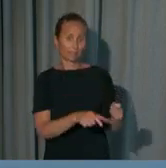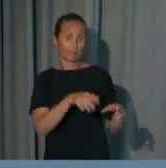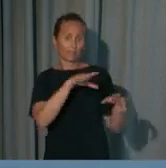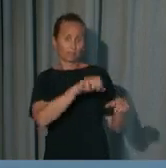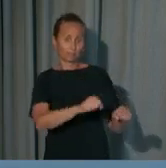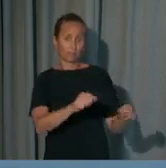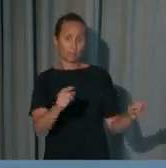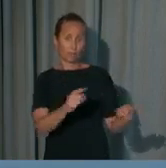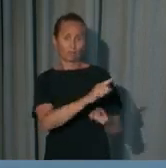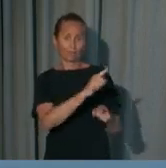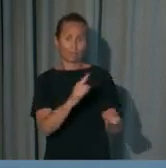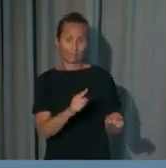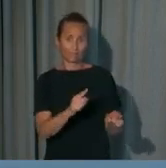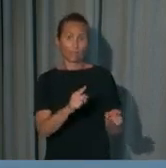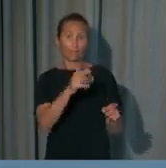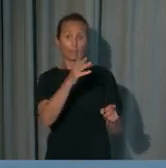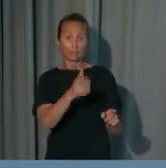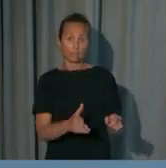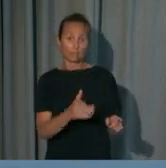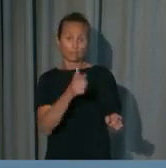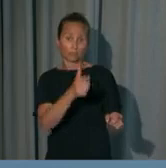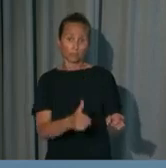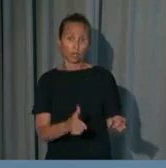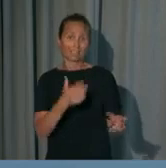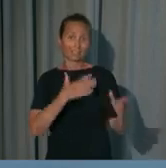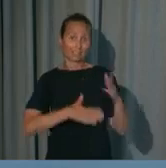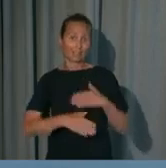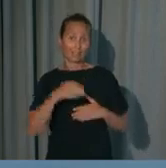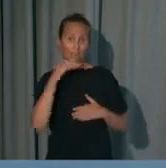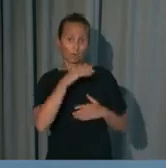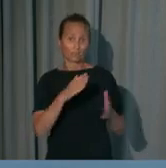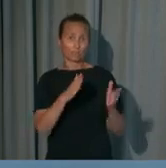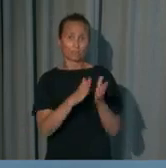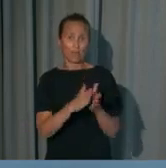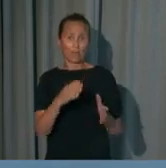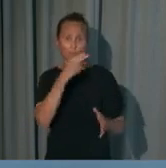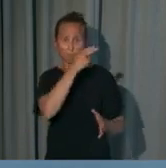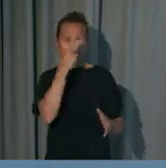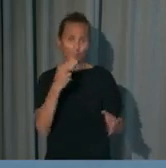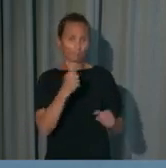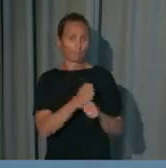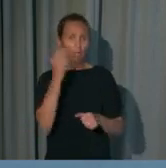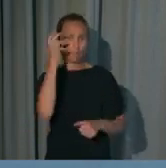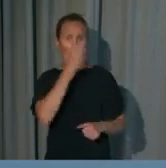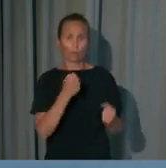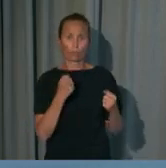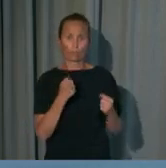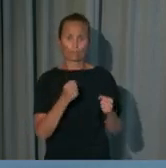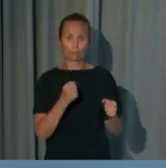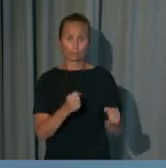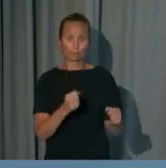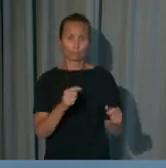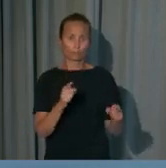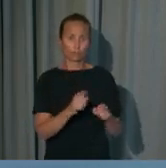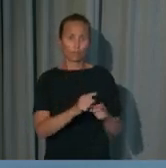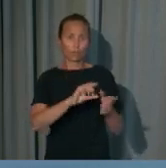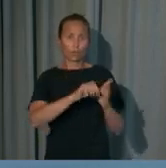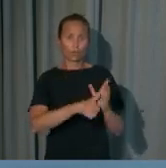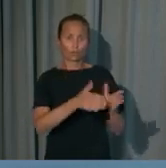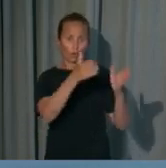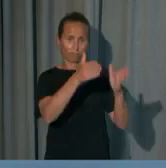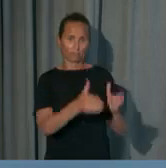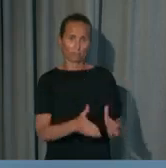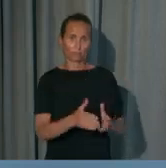etter kort tid, også takket være sivile som sammen med politiet gjorde en heroisk innsats for å få kontroll på ham.